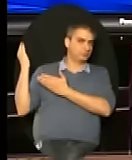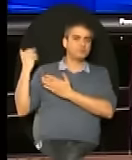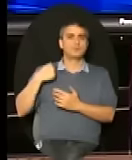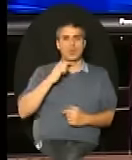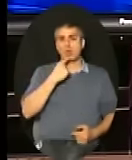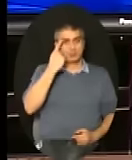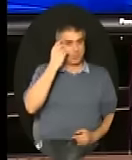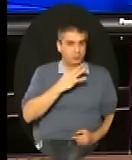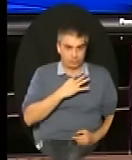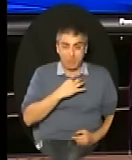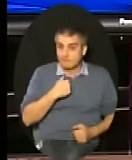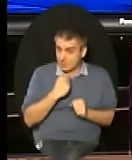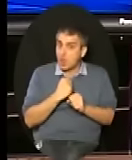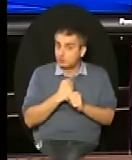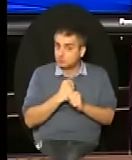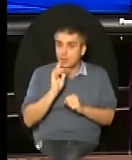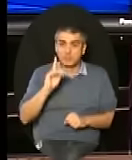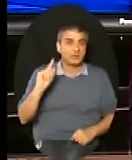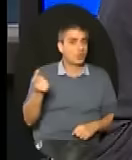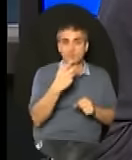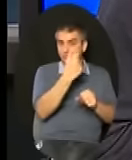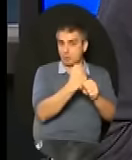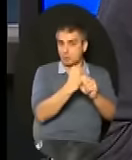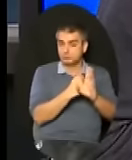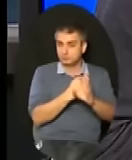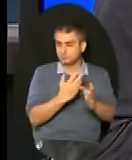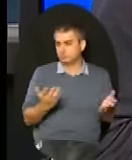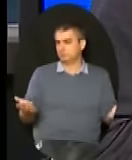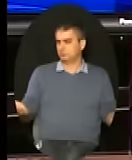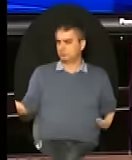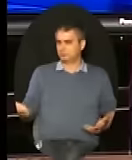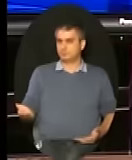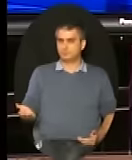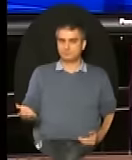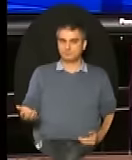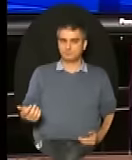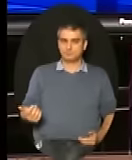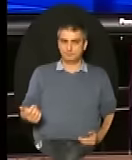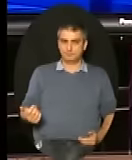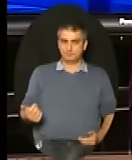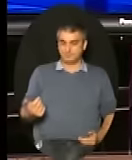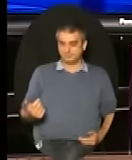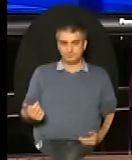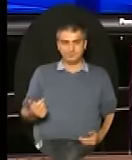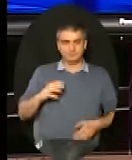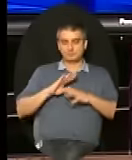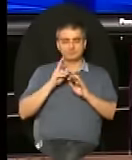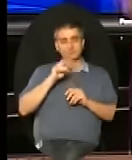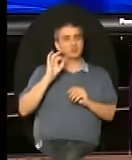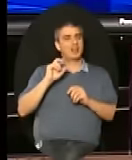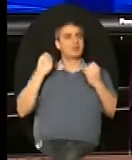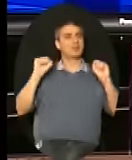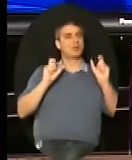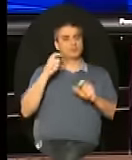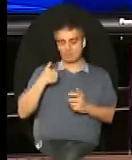יכולה להביע את עמדתית, וזאת אני עושה גם נגד כל הפעולות שלהם. אתה יודע, אני אספתי, את כל העניין של הדמוקרטיה